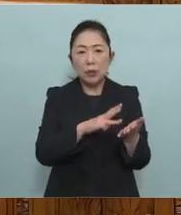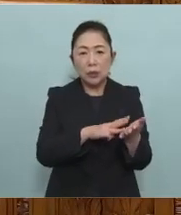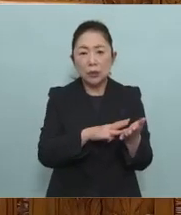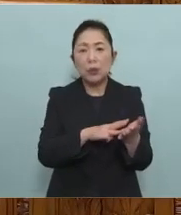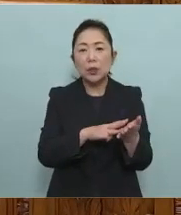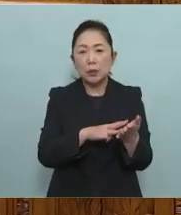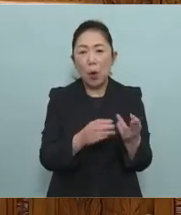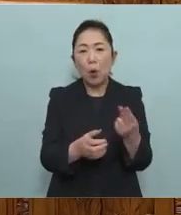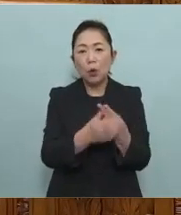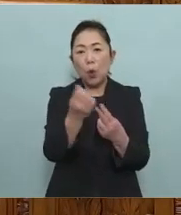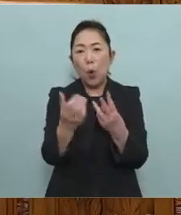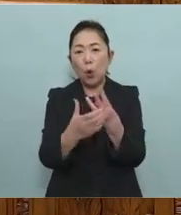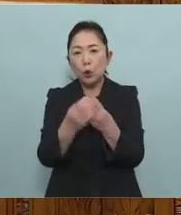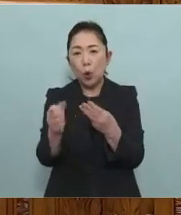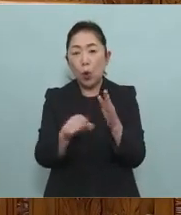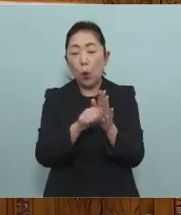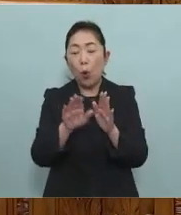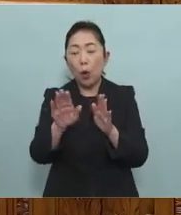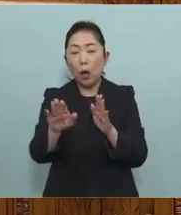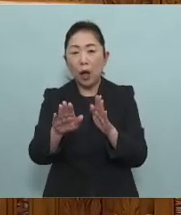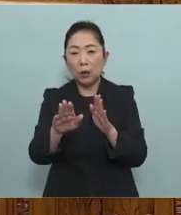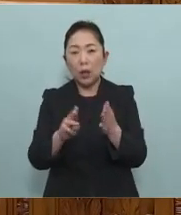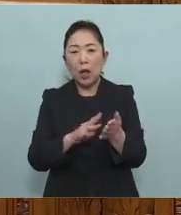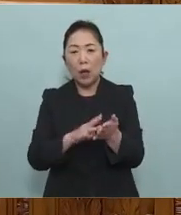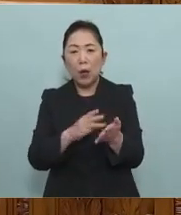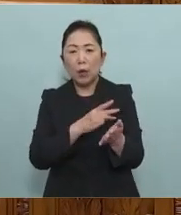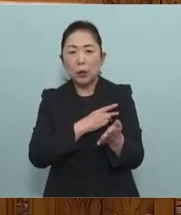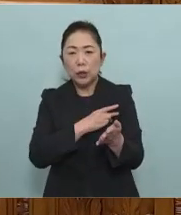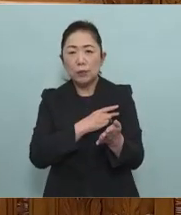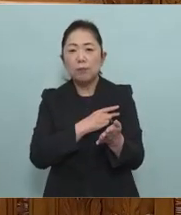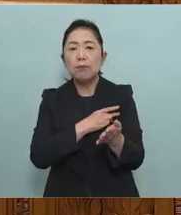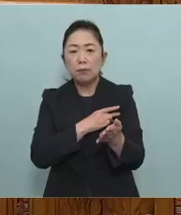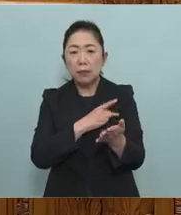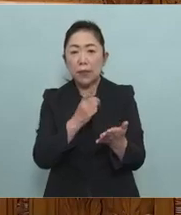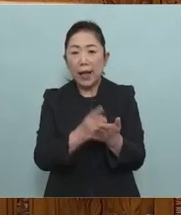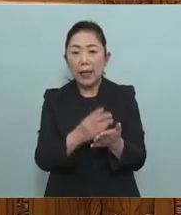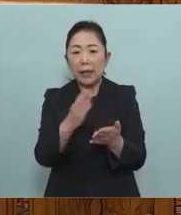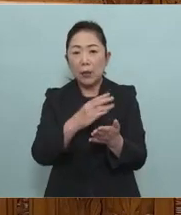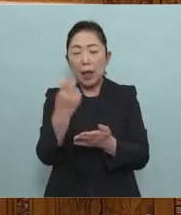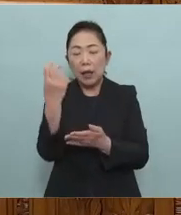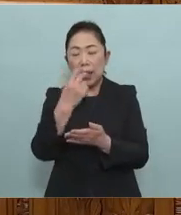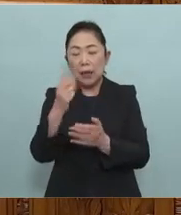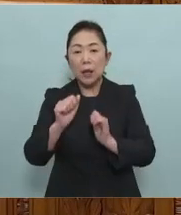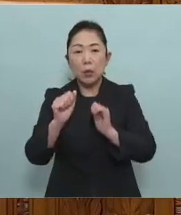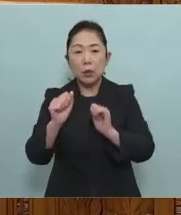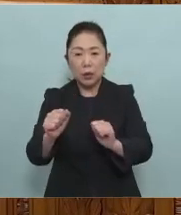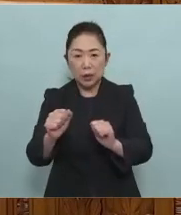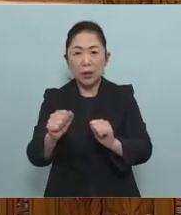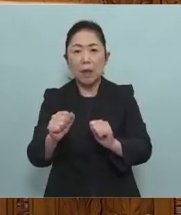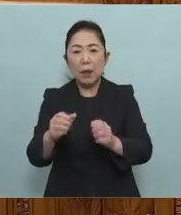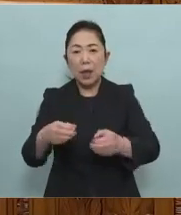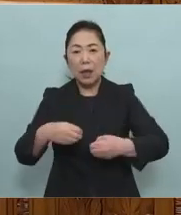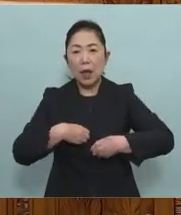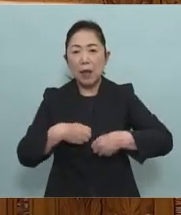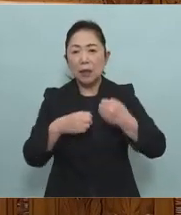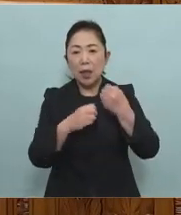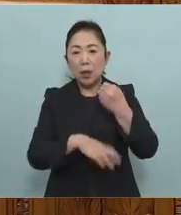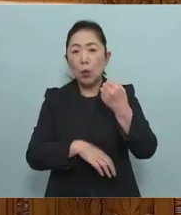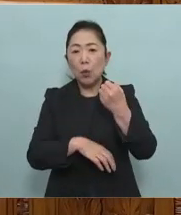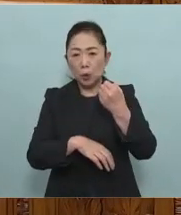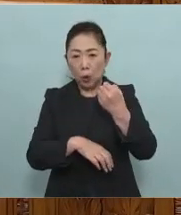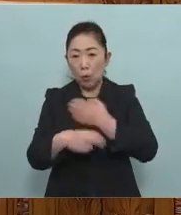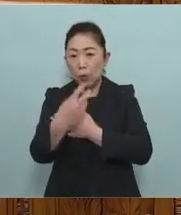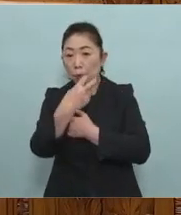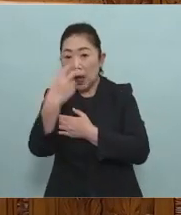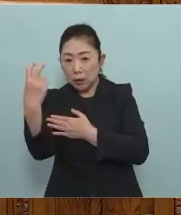果が期待できるのです。ワクチン一本足打法から脱却し、検査で感染の元を断つという当たり前のことを、感染対